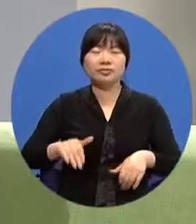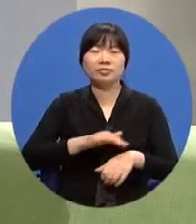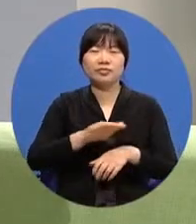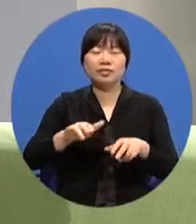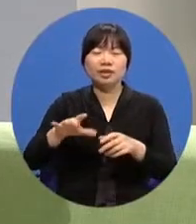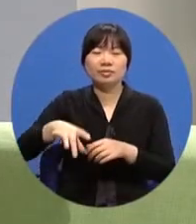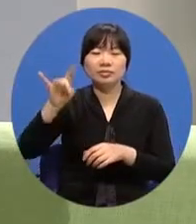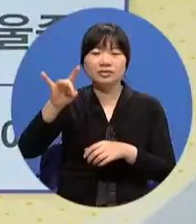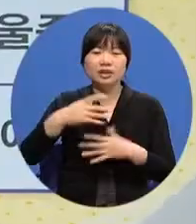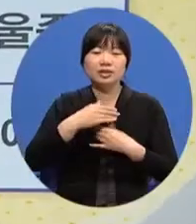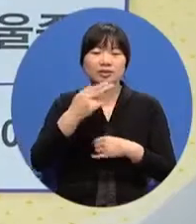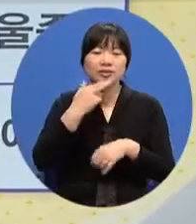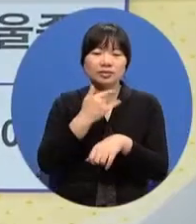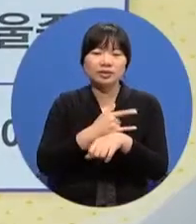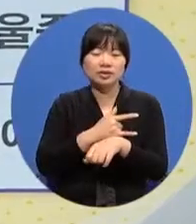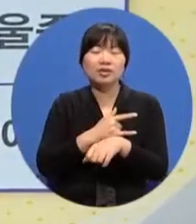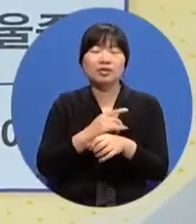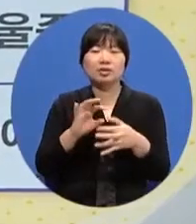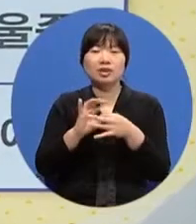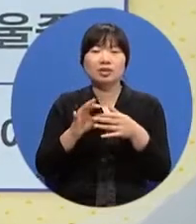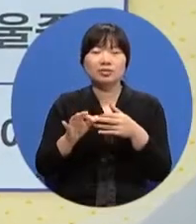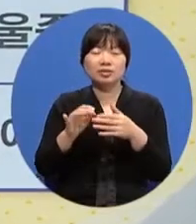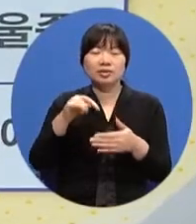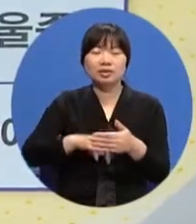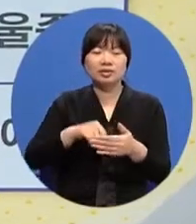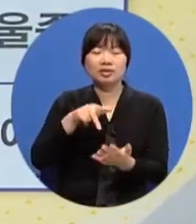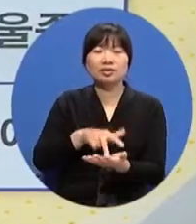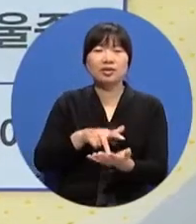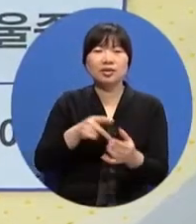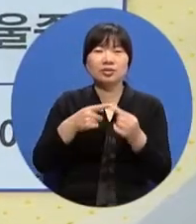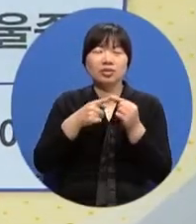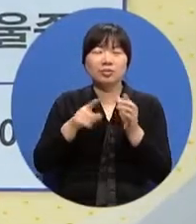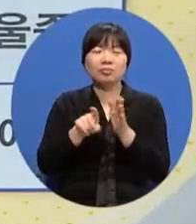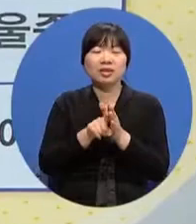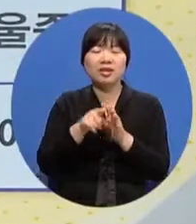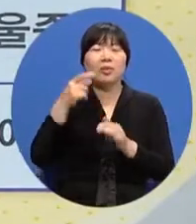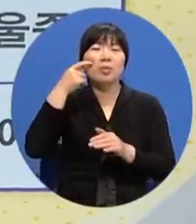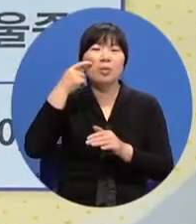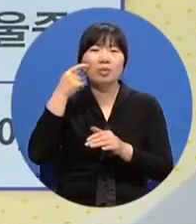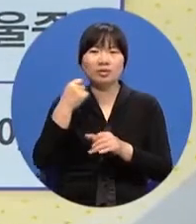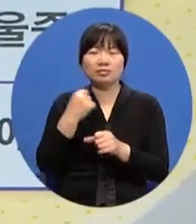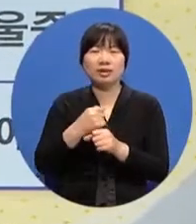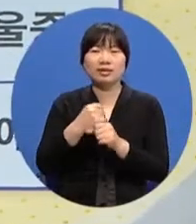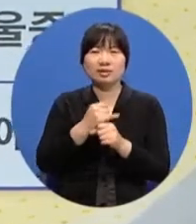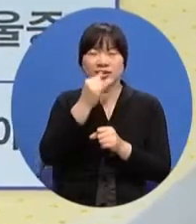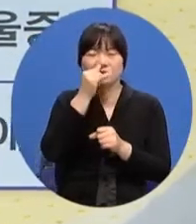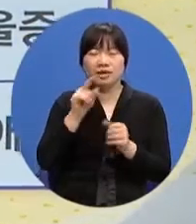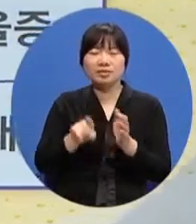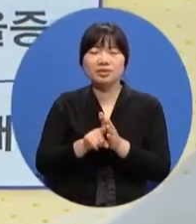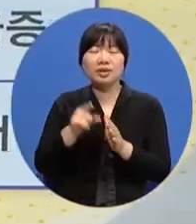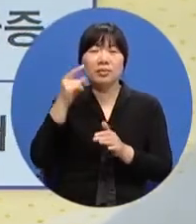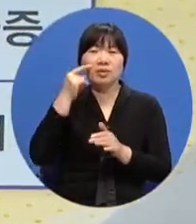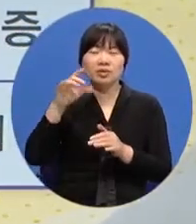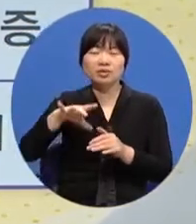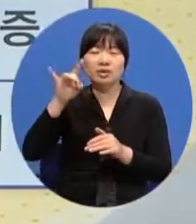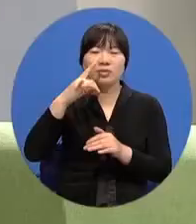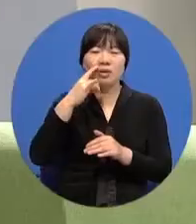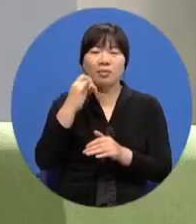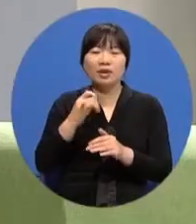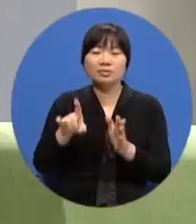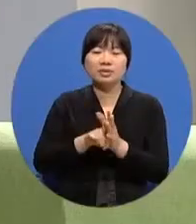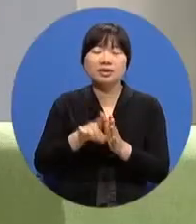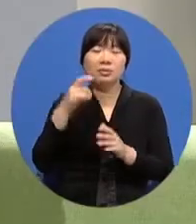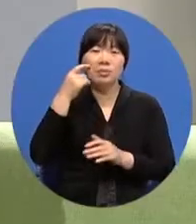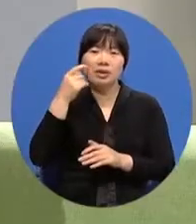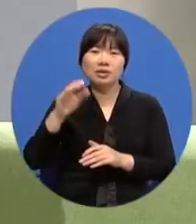우리가 일단 불안정 애착이 맺혀지며 내적 상태로는 첫 번째는 불신감이 이제 형성이 돼요. 네. 근데 불신감이 맨 처음 엄마를 못 믿어요.